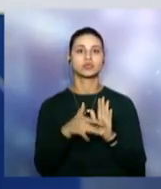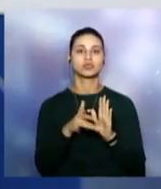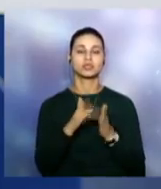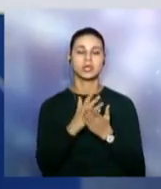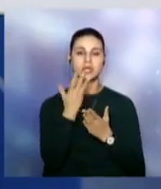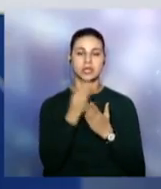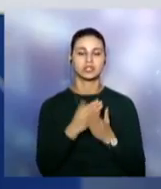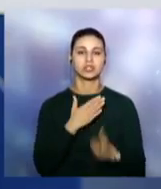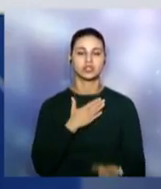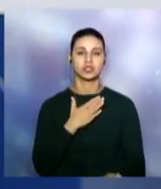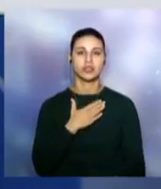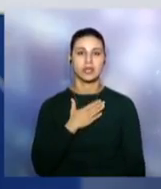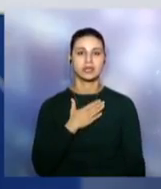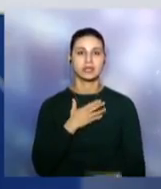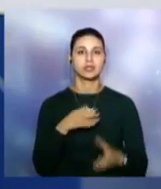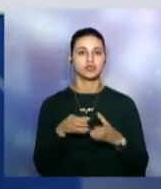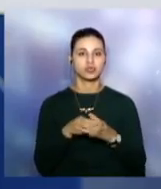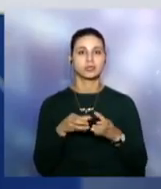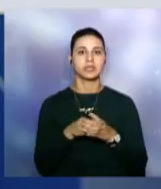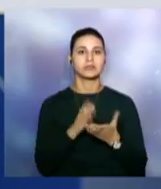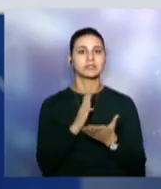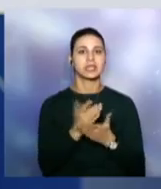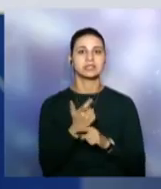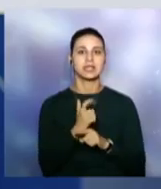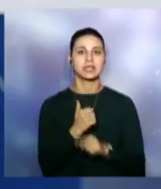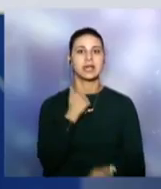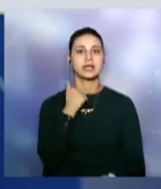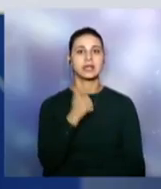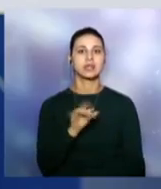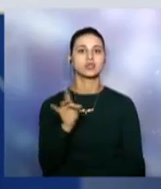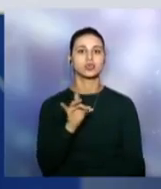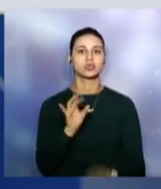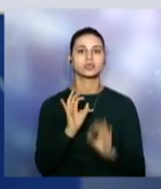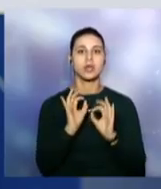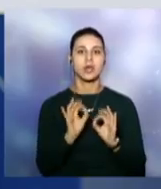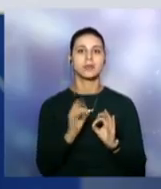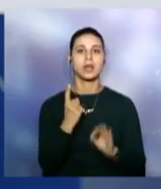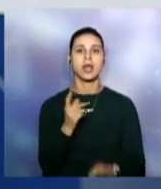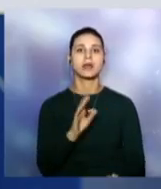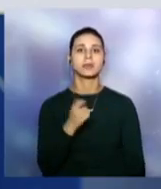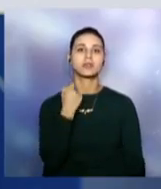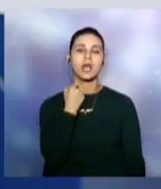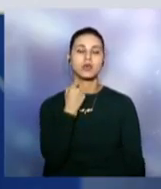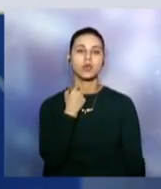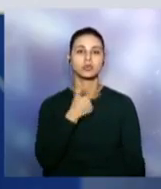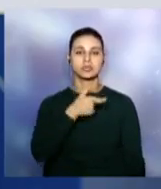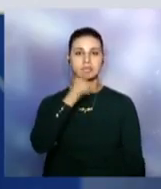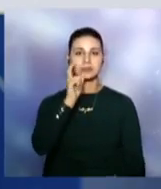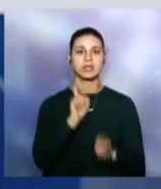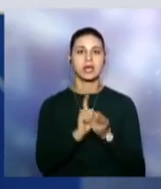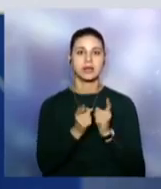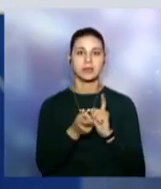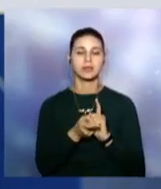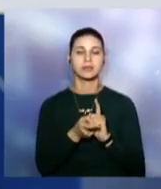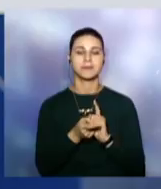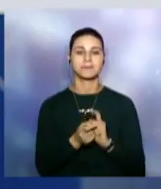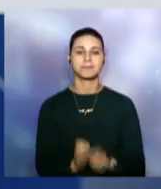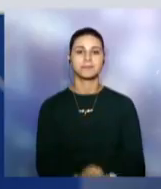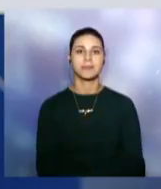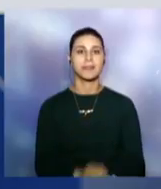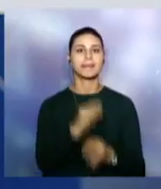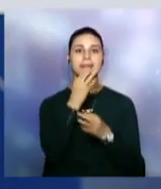გახლავთ ჩვენი ეთნიკური ჯგუფისათვის, არის ძალიან კარგი დოზიმეტრი, არა მარტო ალკოჰოლური სასმელებისათვის, ბატონებო,